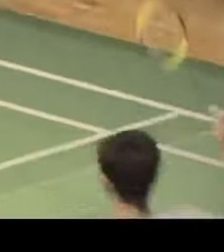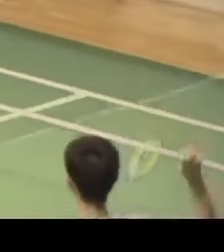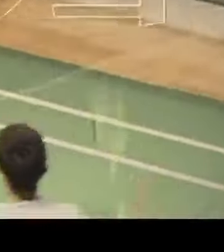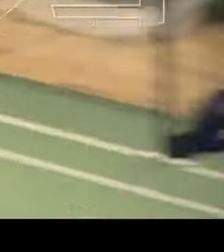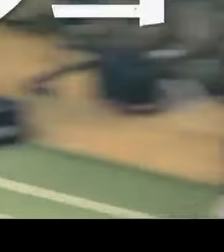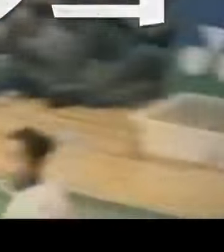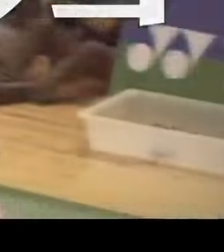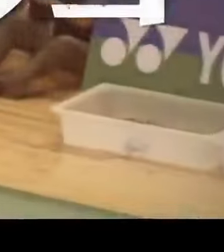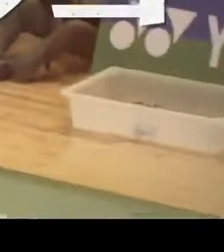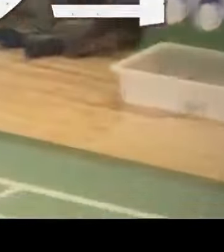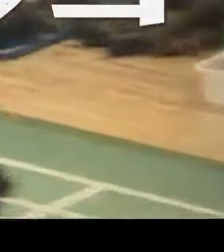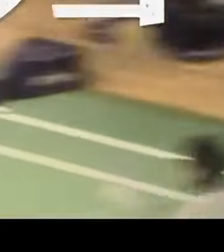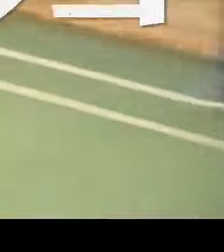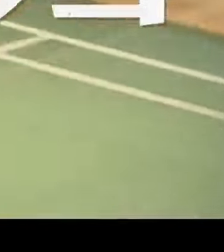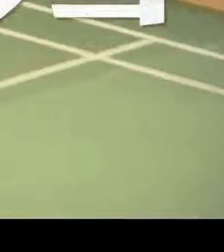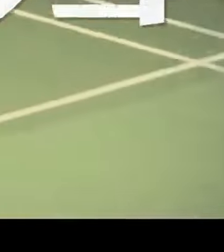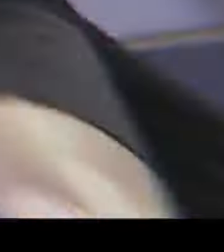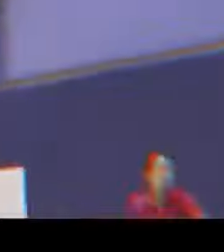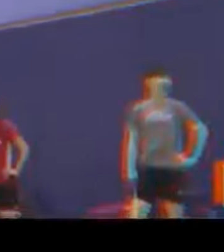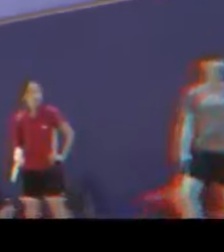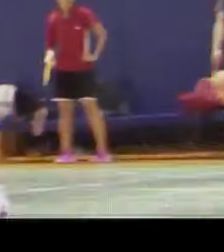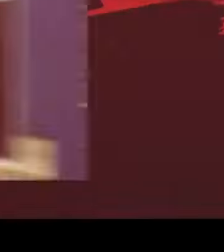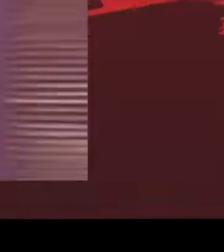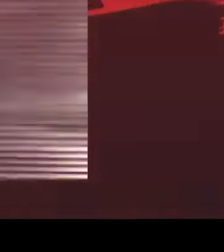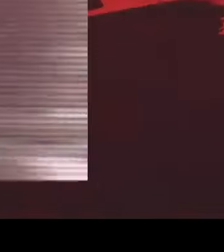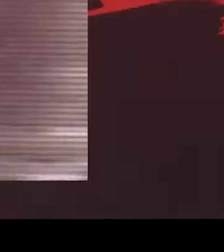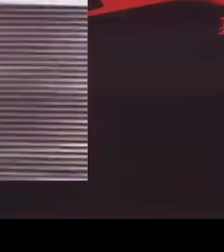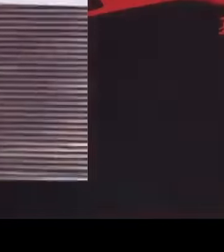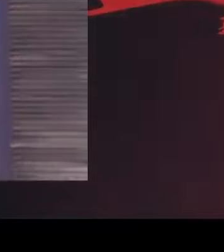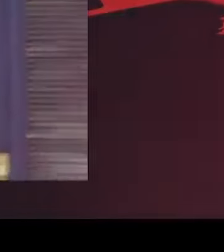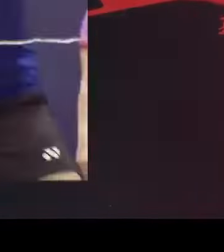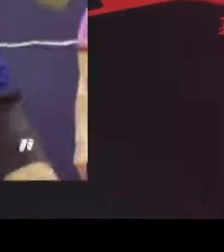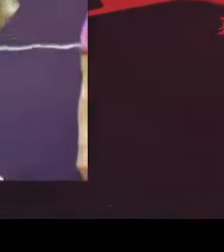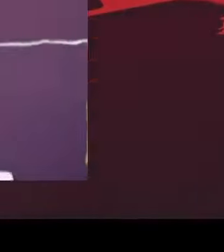我是邓俊文。 我是郑雪。